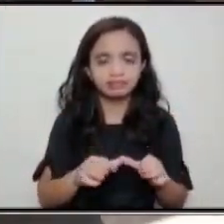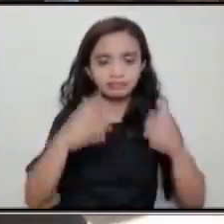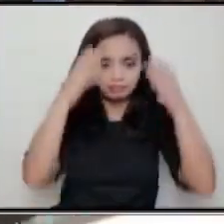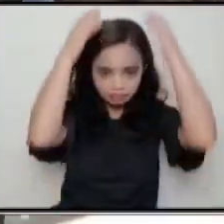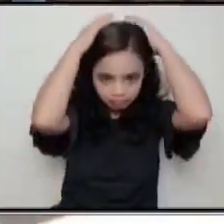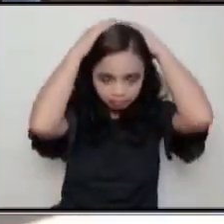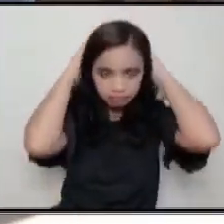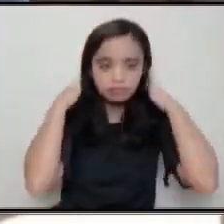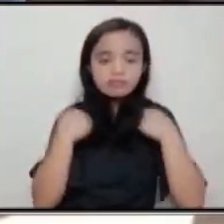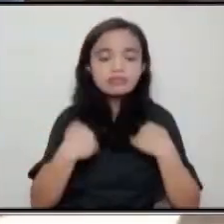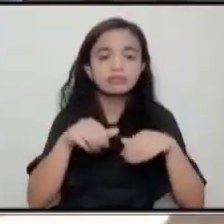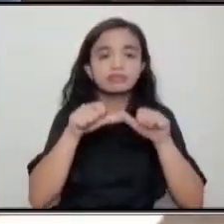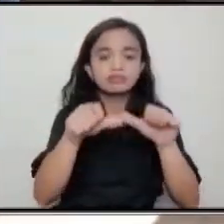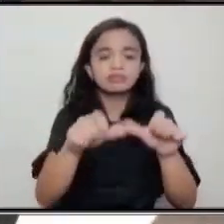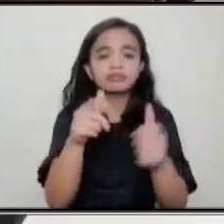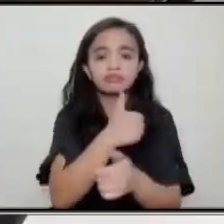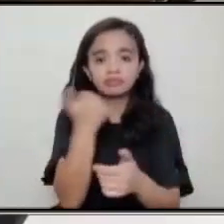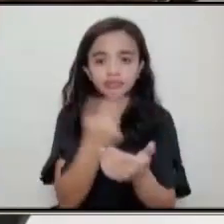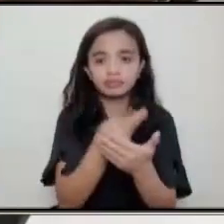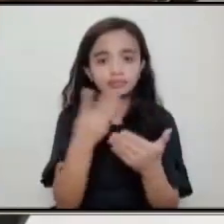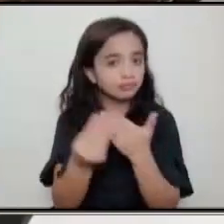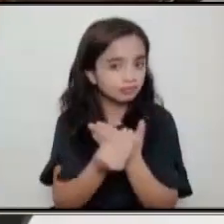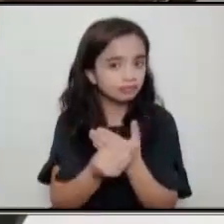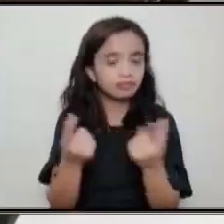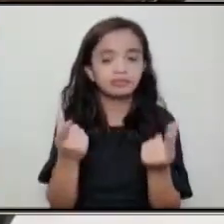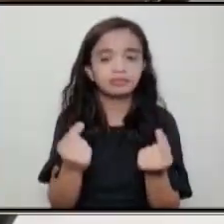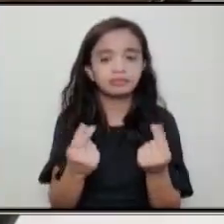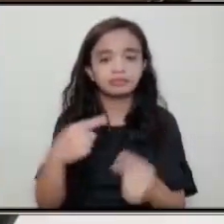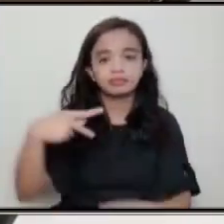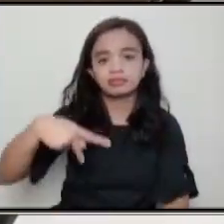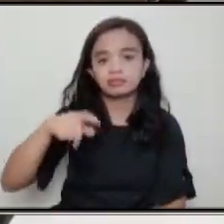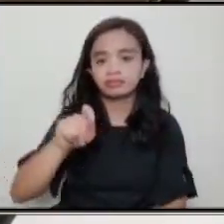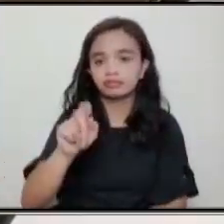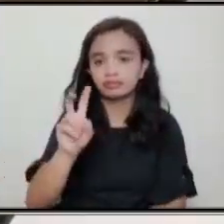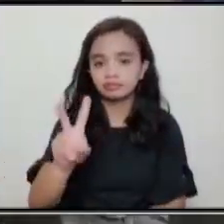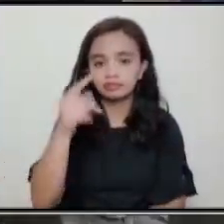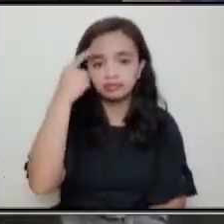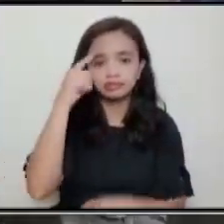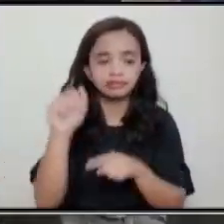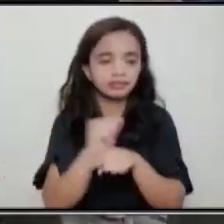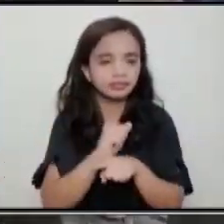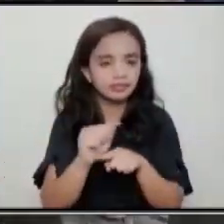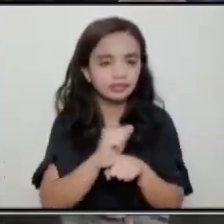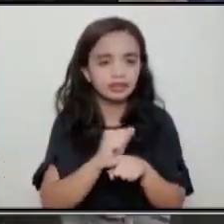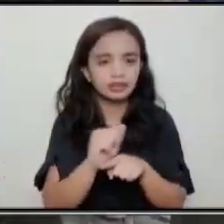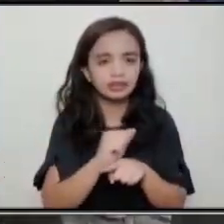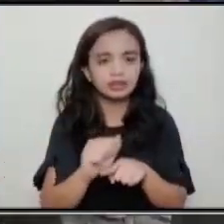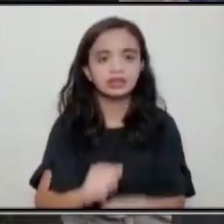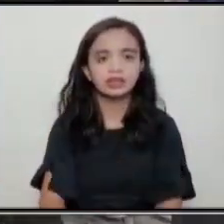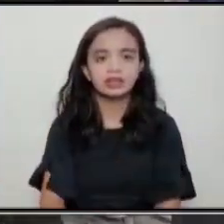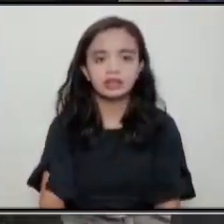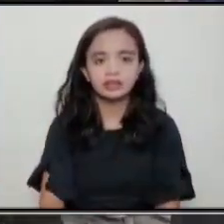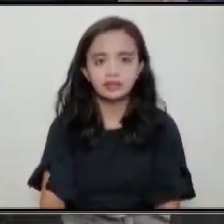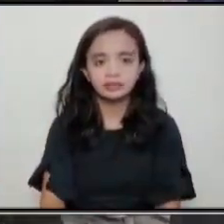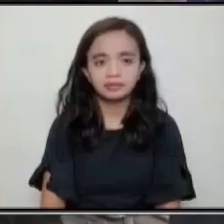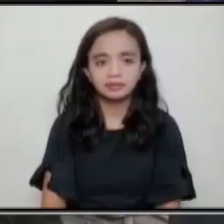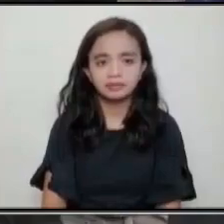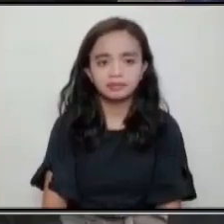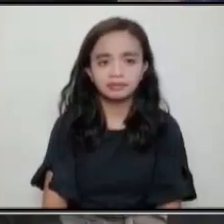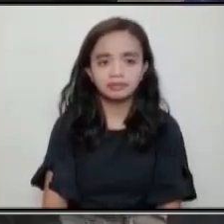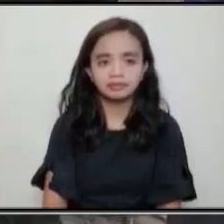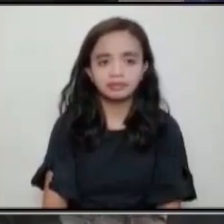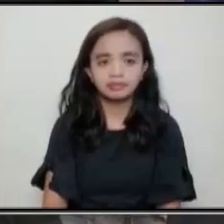iba pang programang ipinatutupad ang PTV bukod sa pagsasanay sa iba't ibang drill. Nagkakaroon po yung PTNI